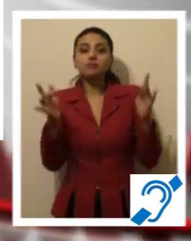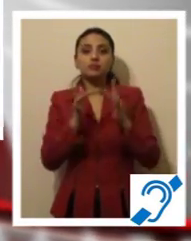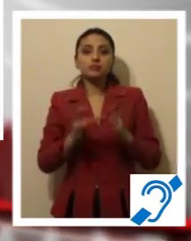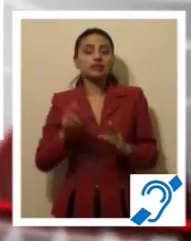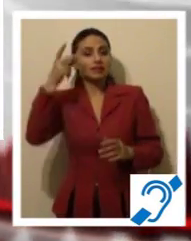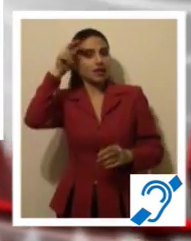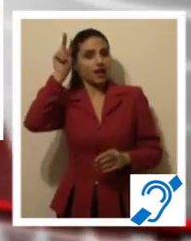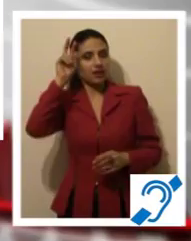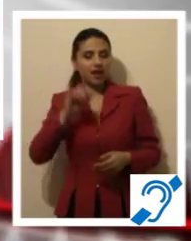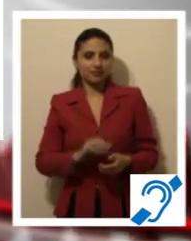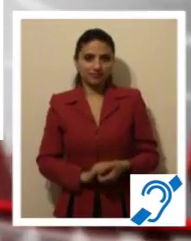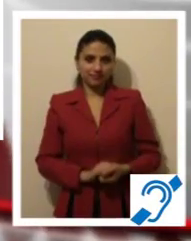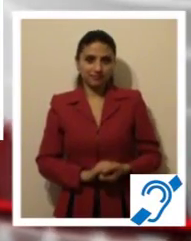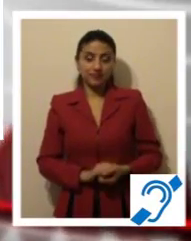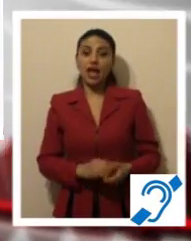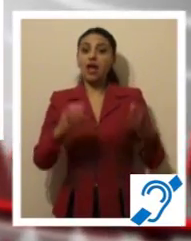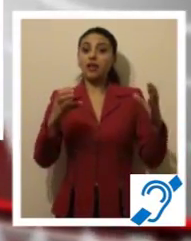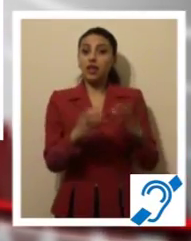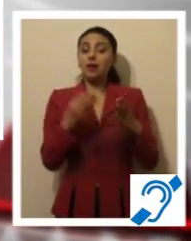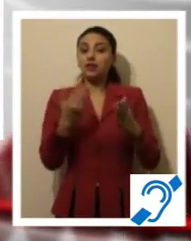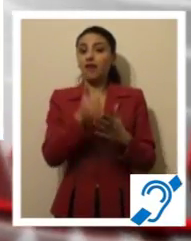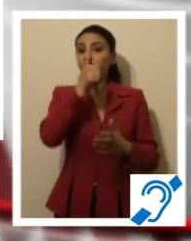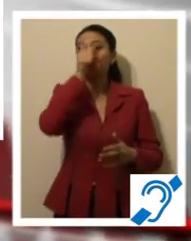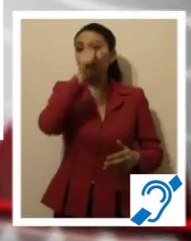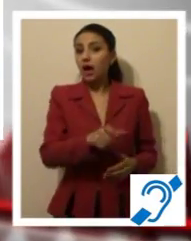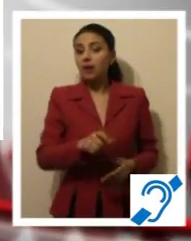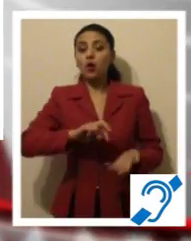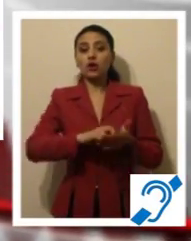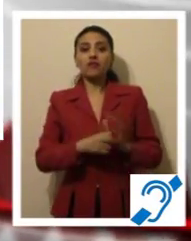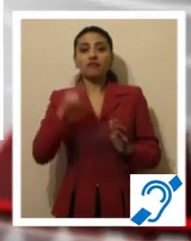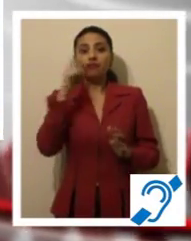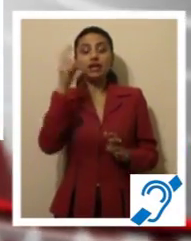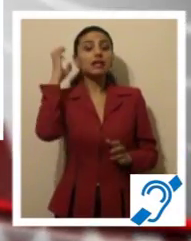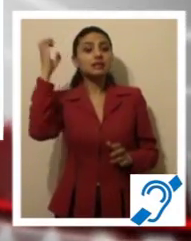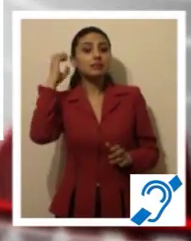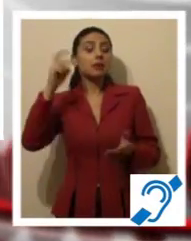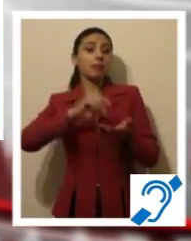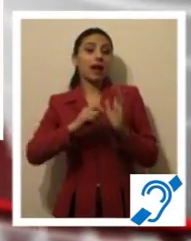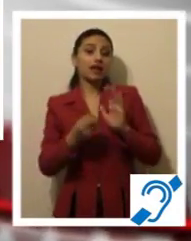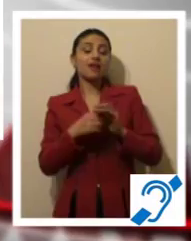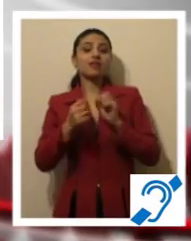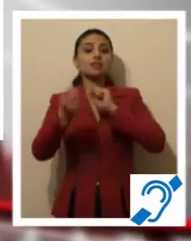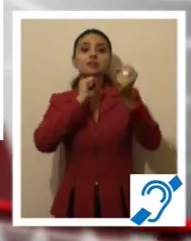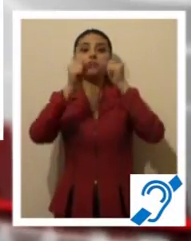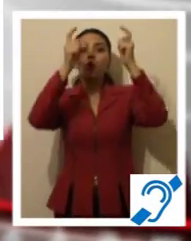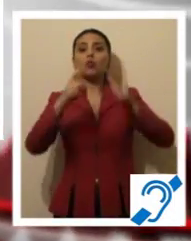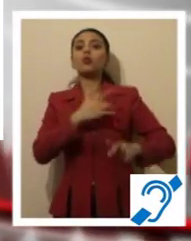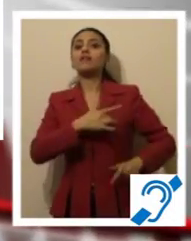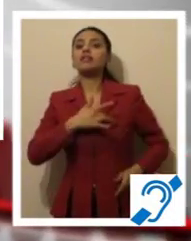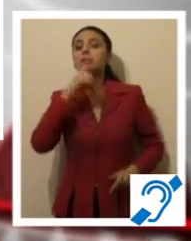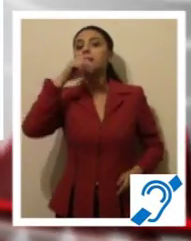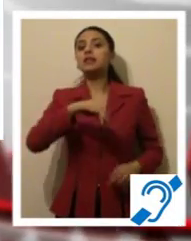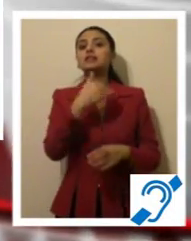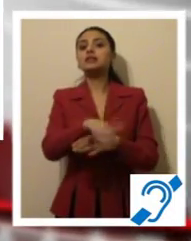Slatina. Echipa de handbal feminin a Piteștiului va organiza vineri și sâmbătă un turneu de pregătire la sala de sport a Universității Pitești de pe